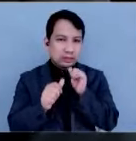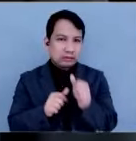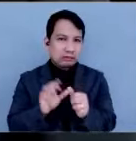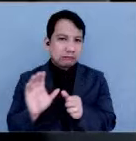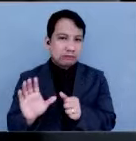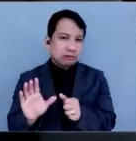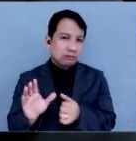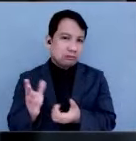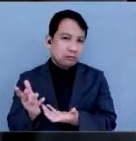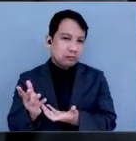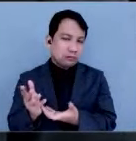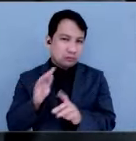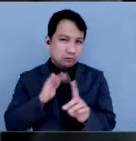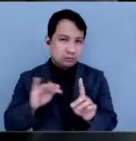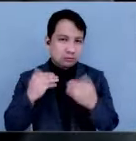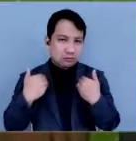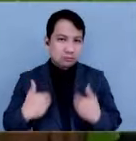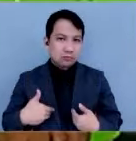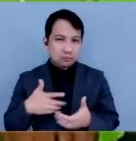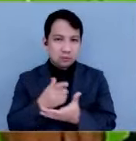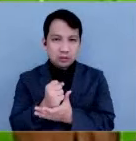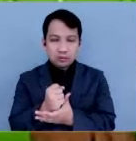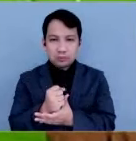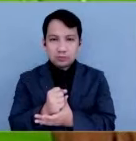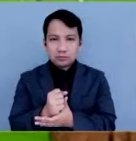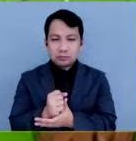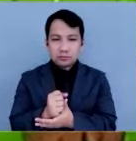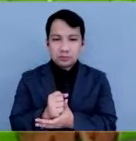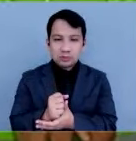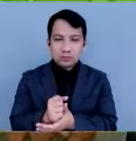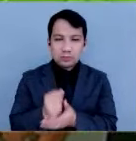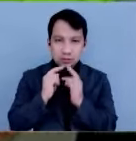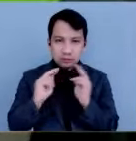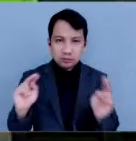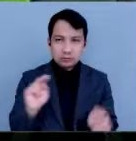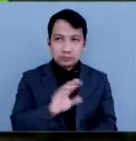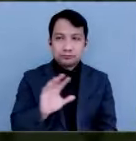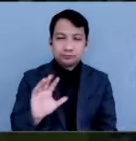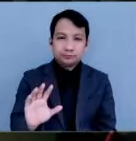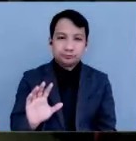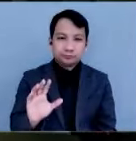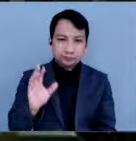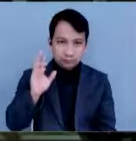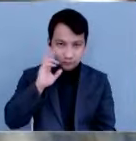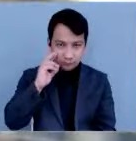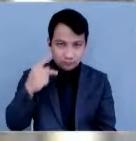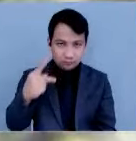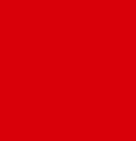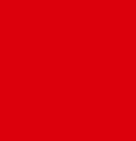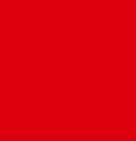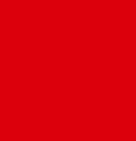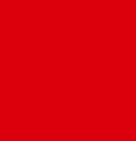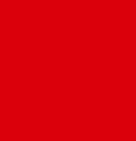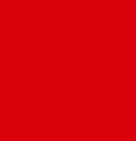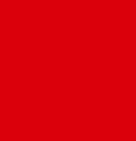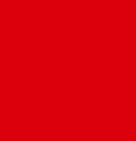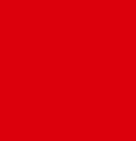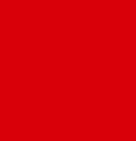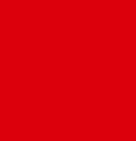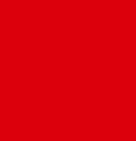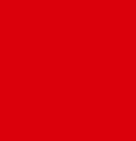hindi natin ino-observe yung human rights ng mga ito. Nagbabalita mula sa frontline, Reynel Pawid, News 5. Mga